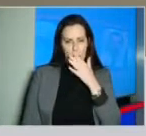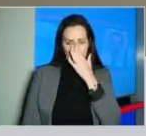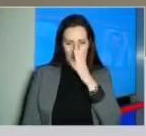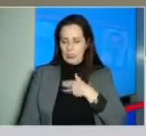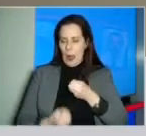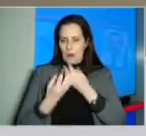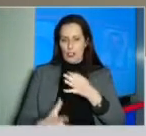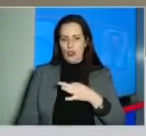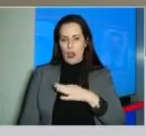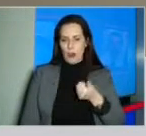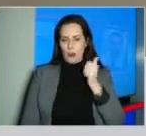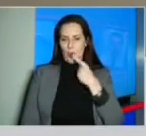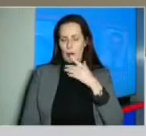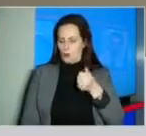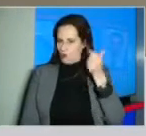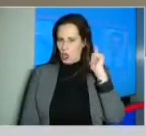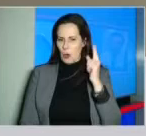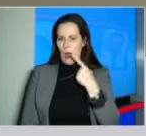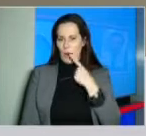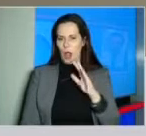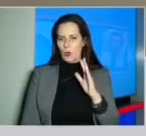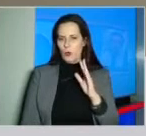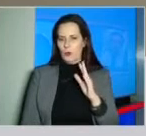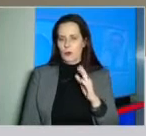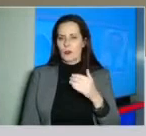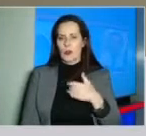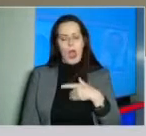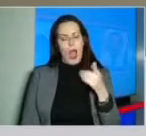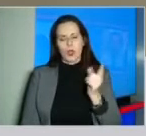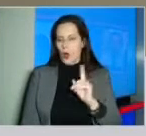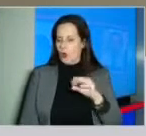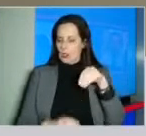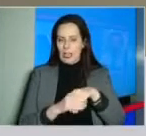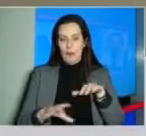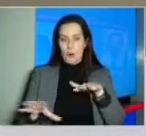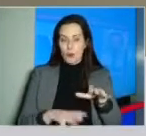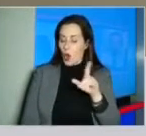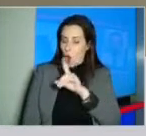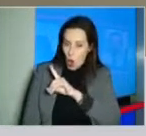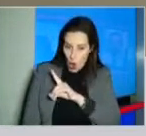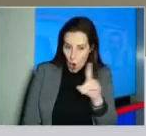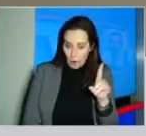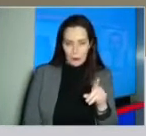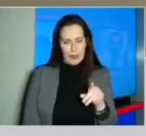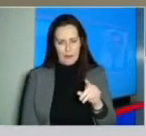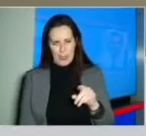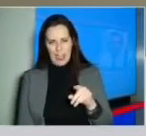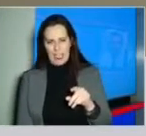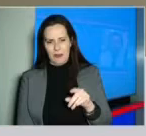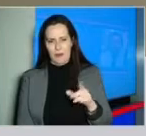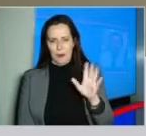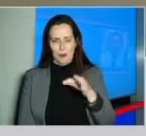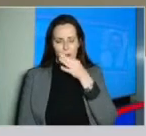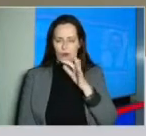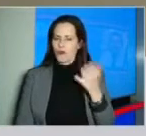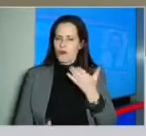המסר שאנחנו מאתמול, גם משלשום, אגב, אמרנו את זה לפני האיחוד. אנחנו לא נצטרף לממשלה, לא נהיה אותו... יבגני, עוד שאלה.